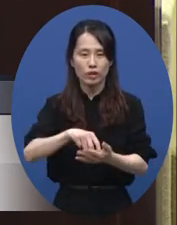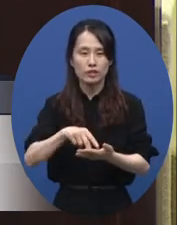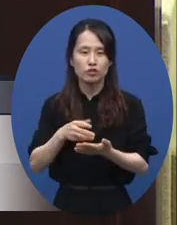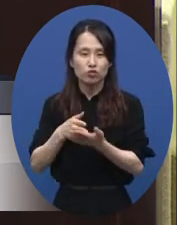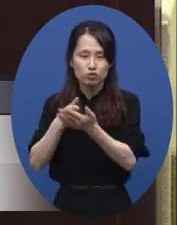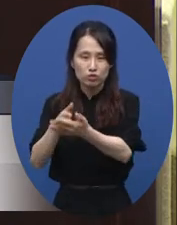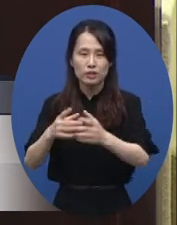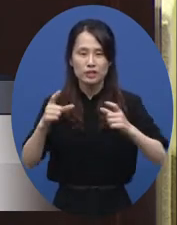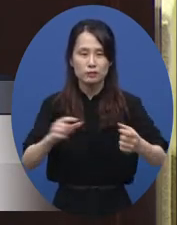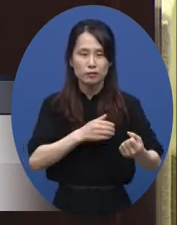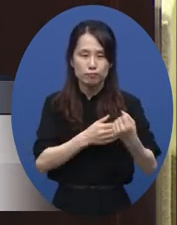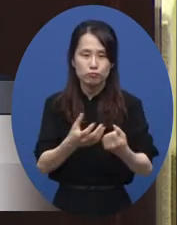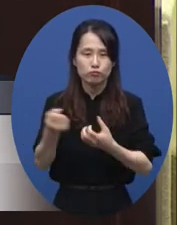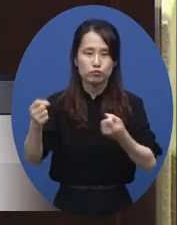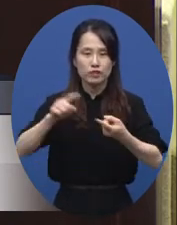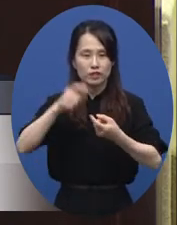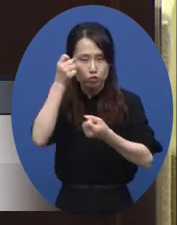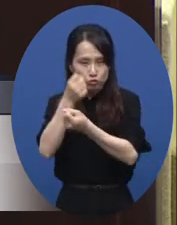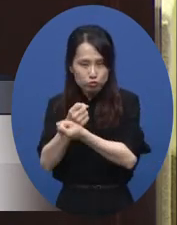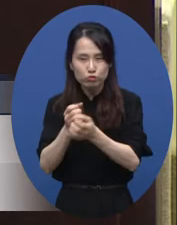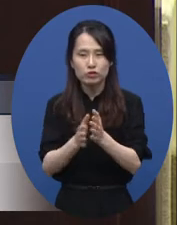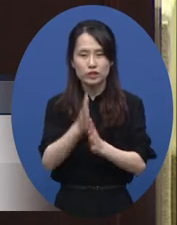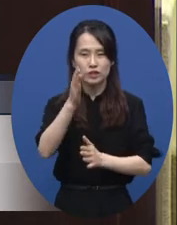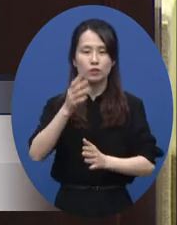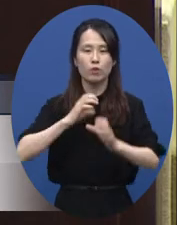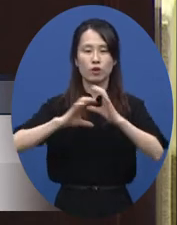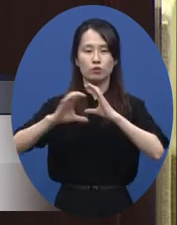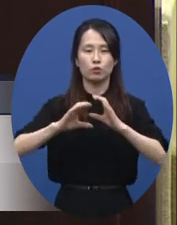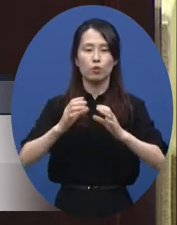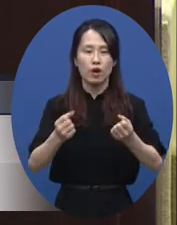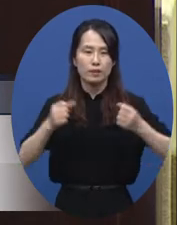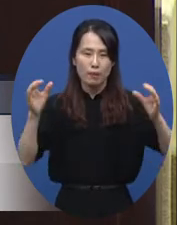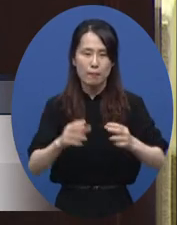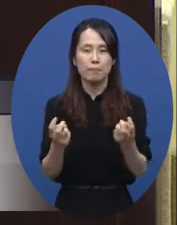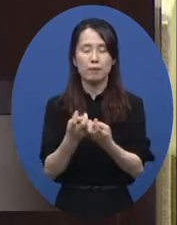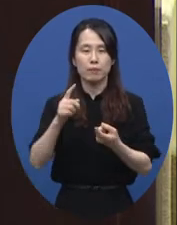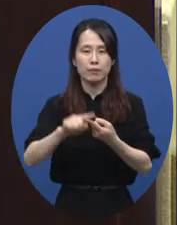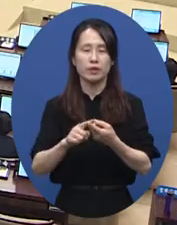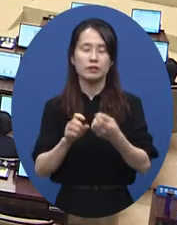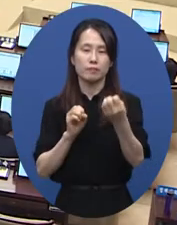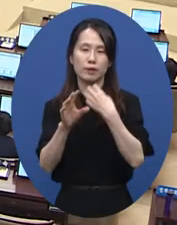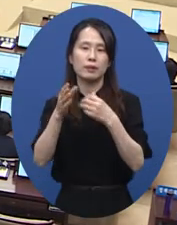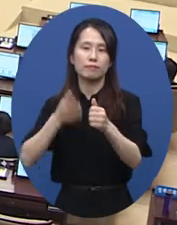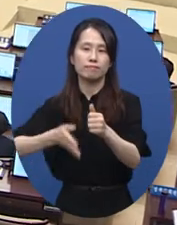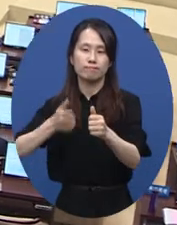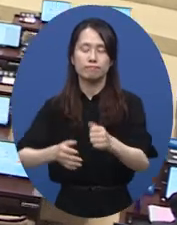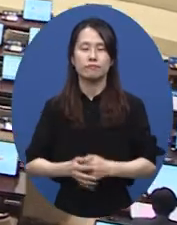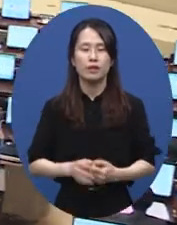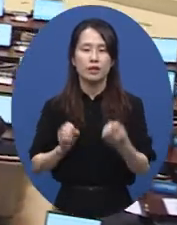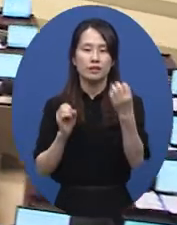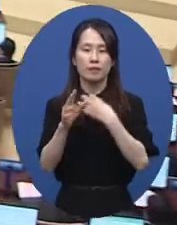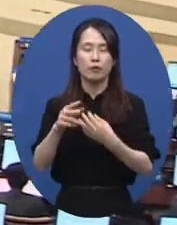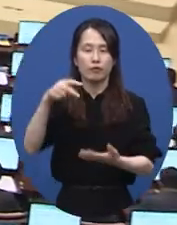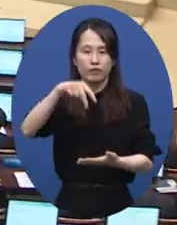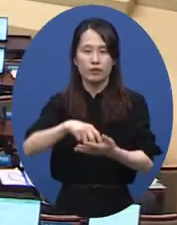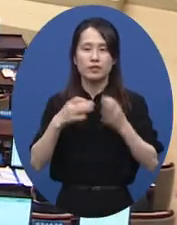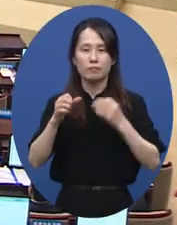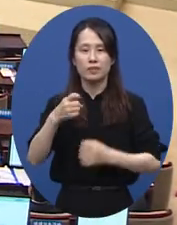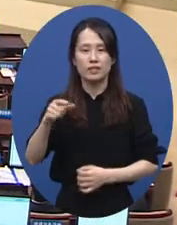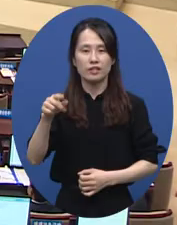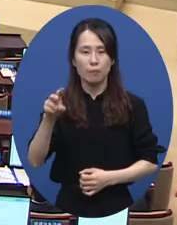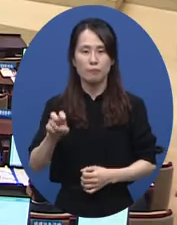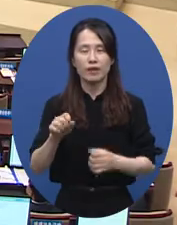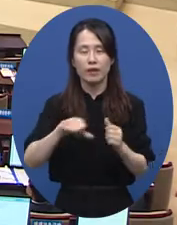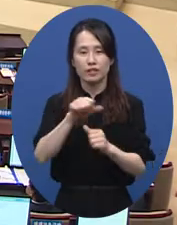시 군과의 소통과 협력 방안에 대해 답변해 주시기 바라며 답변에 나선 김희겸 경기도 행정